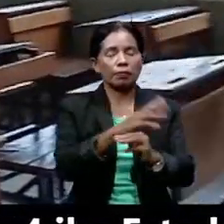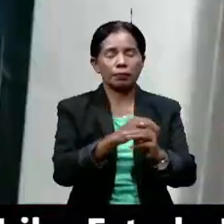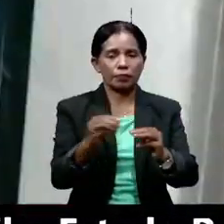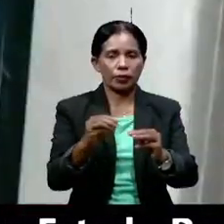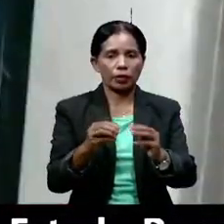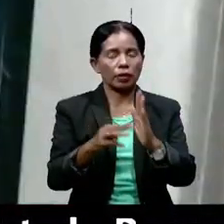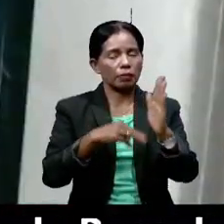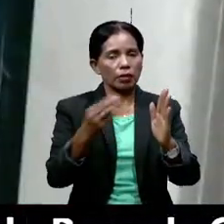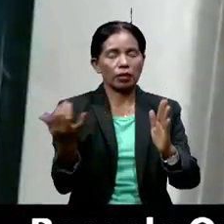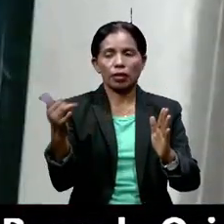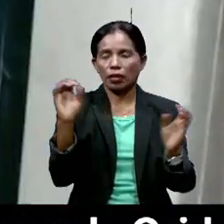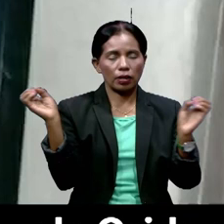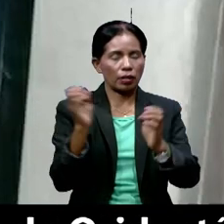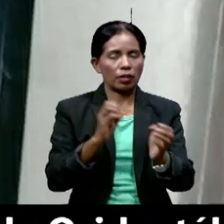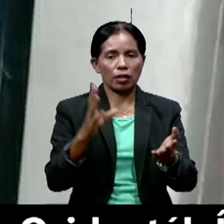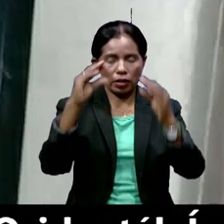cidadania latama,